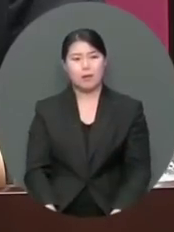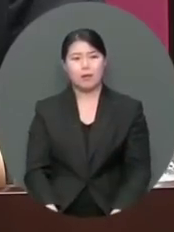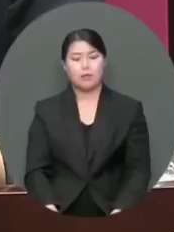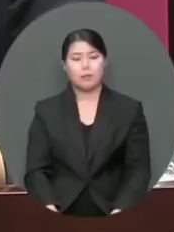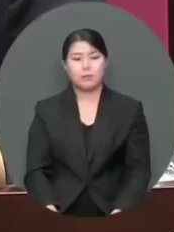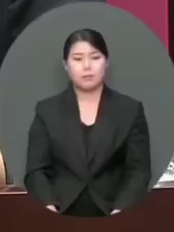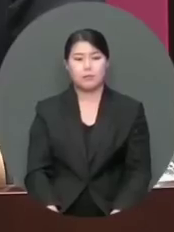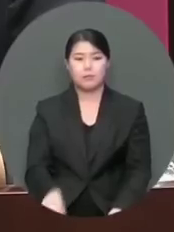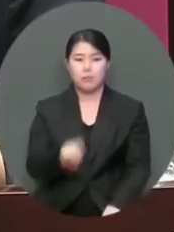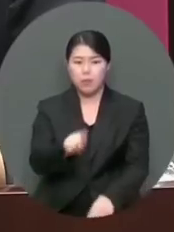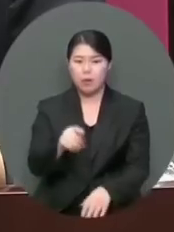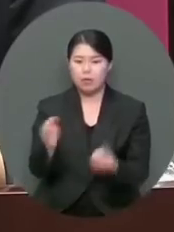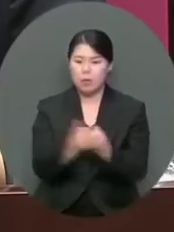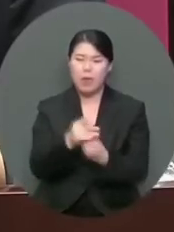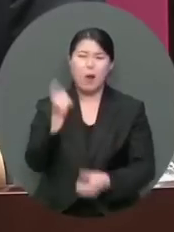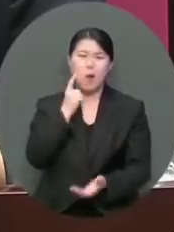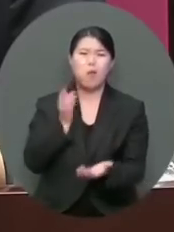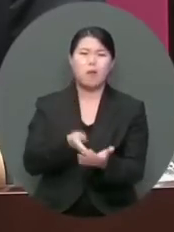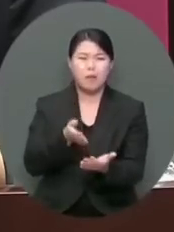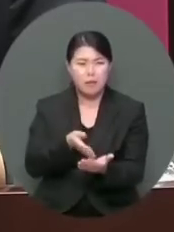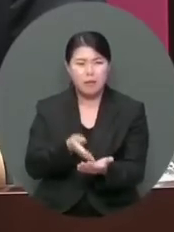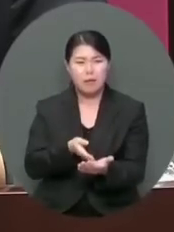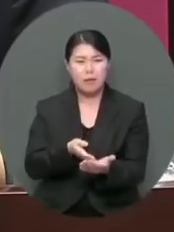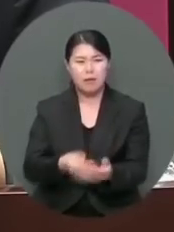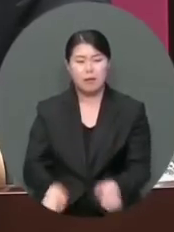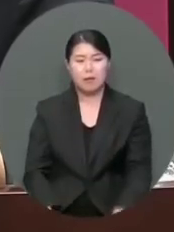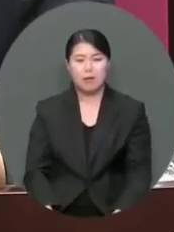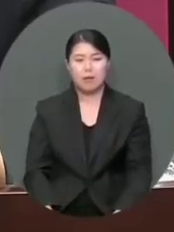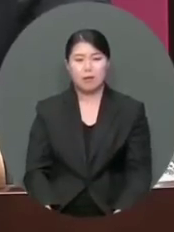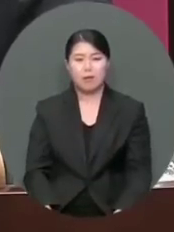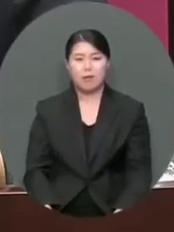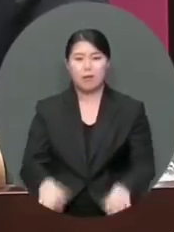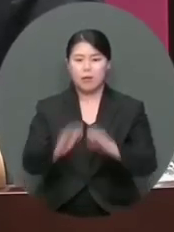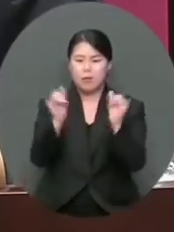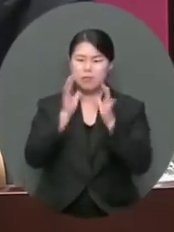있습니까? 이게 바로 가짜뉴스고 이게 바로 선동입니다.